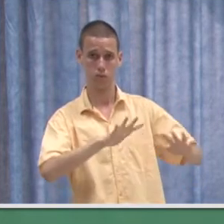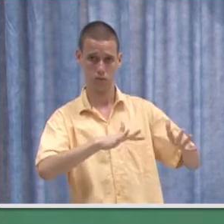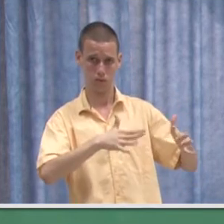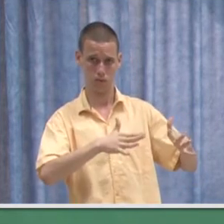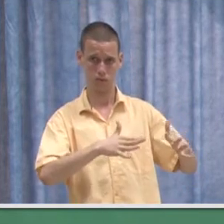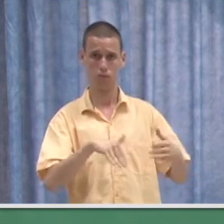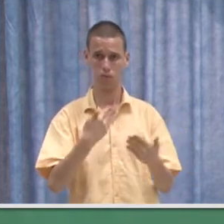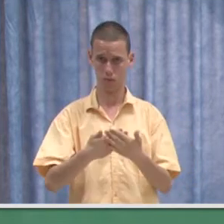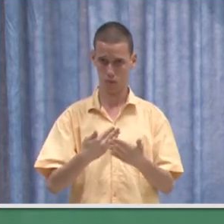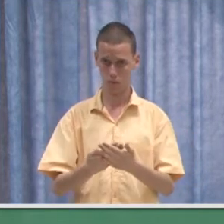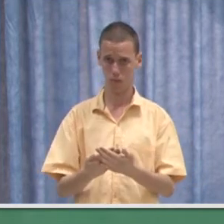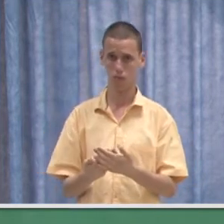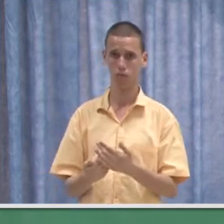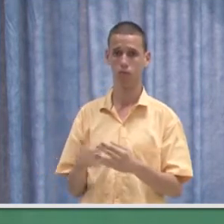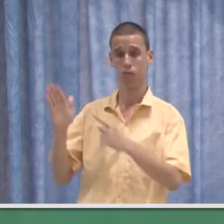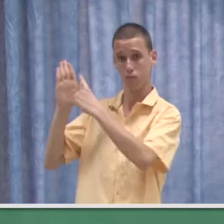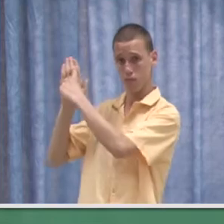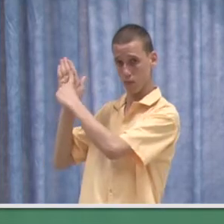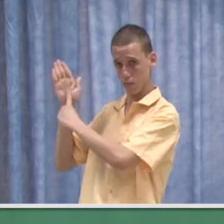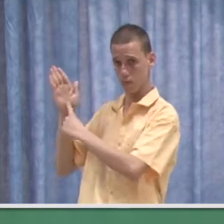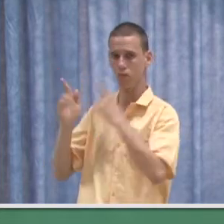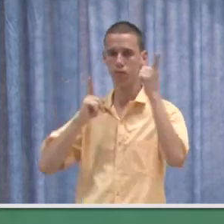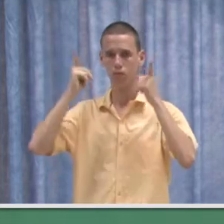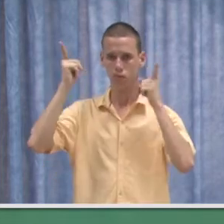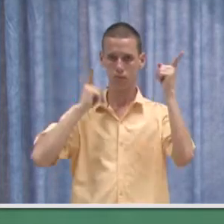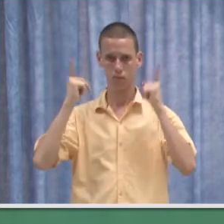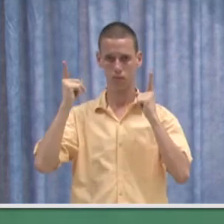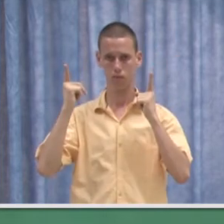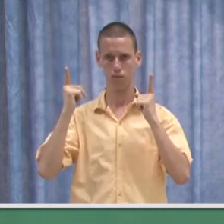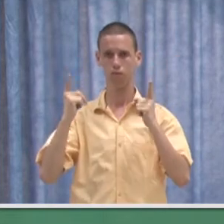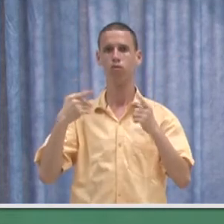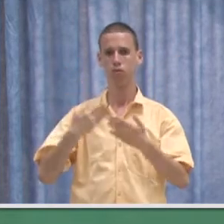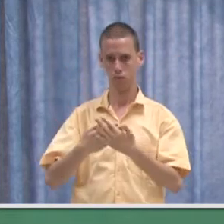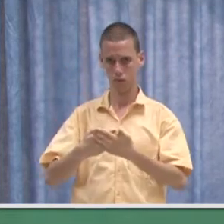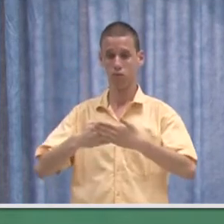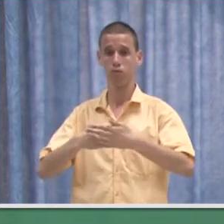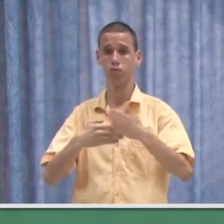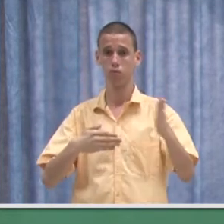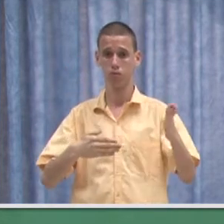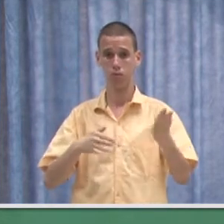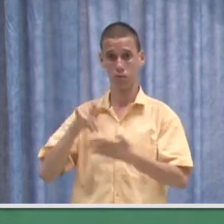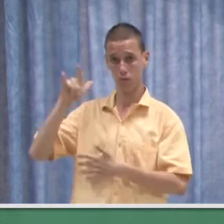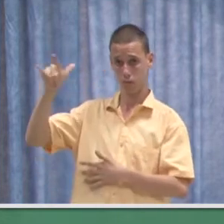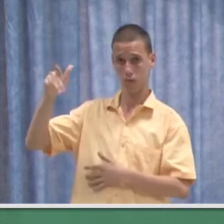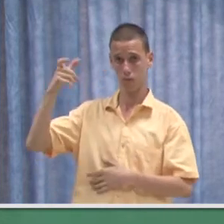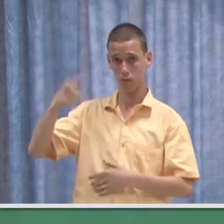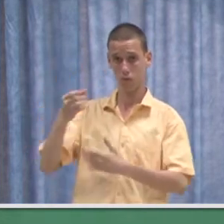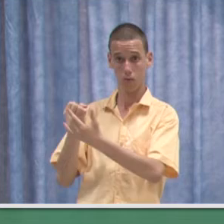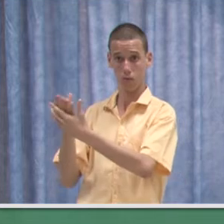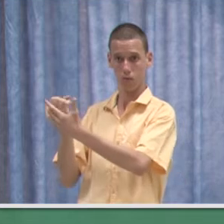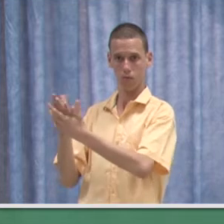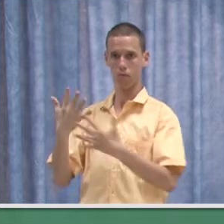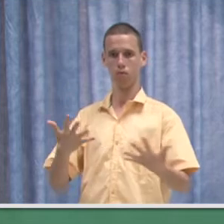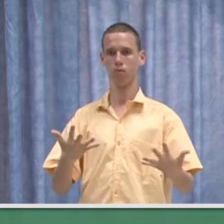contexte. Peut-être dans une noire ça, une gagne une marque, des commissions avec une fin arrivée, fini finalisé. Vous pouvez revenir là, non il parle